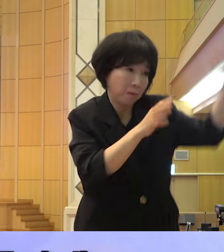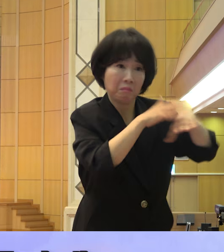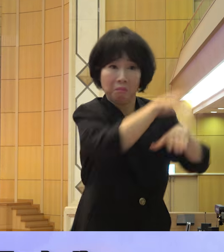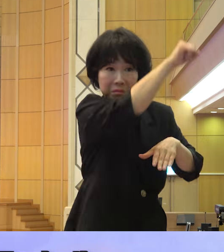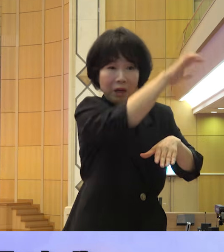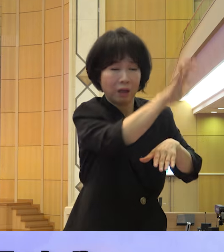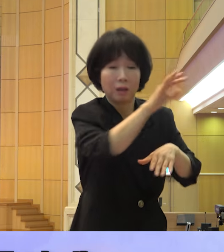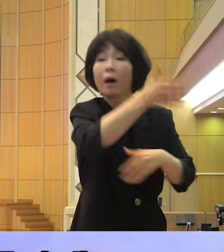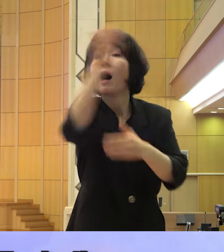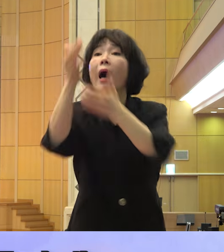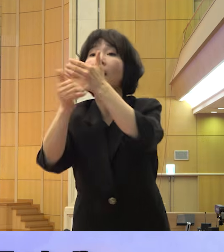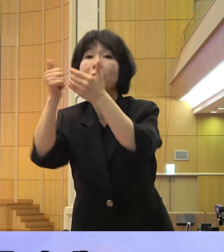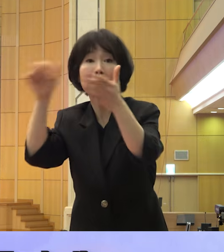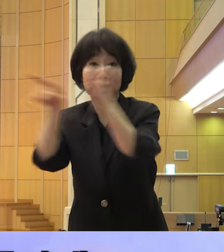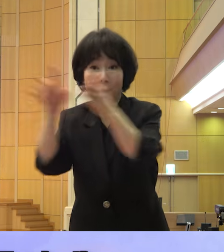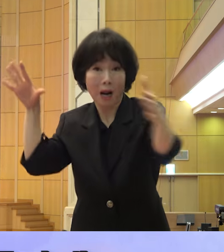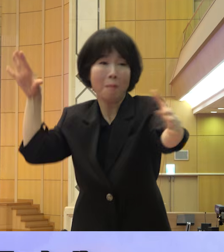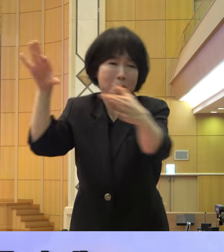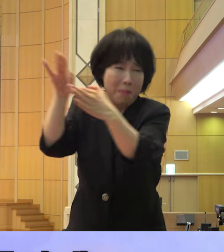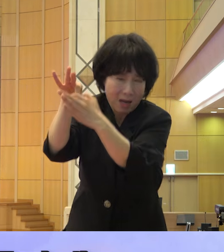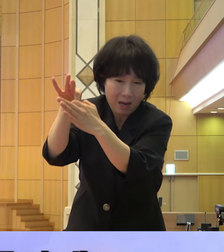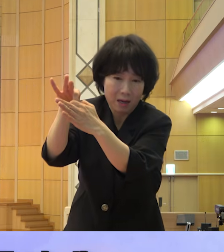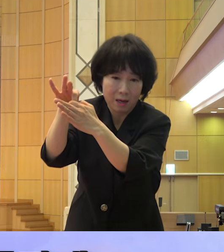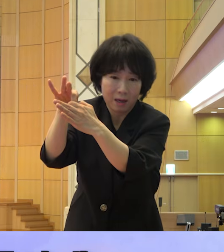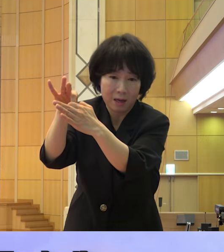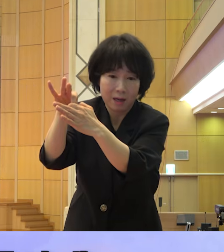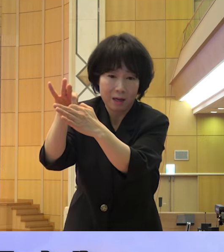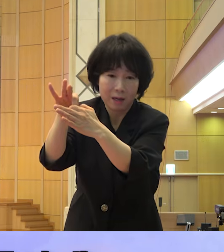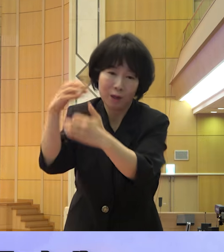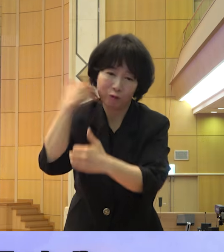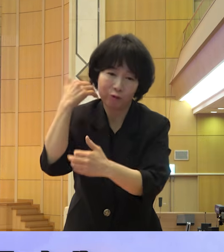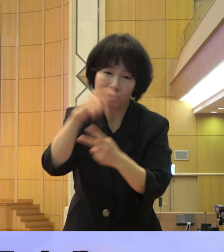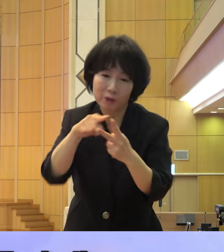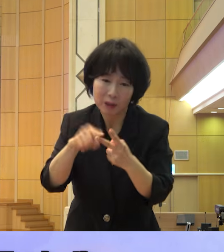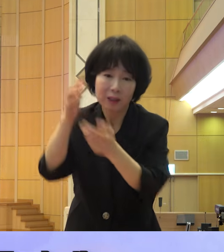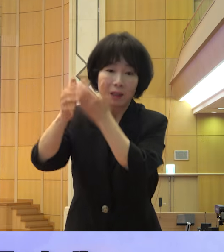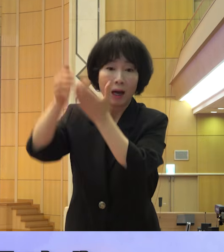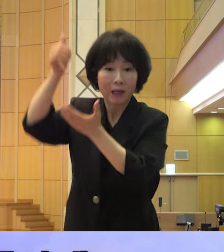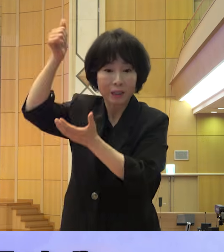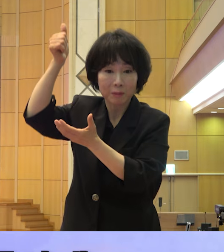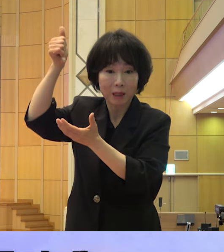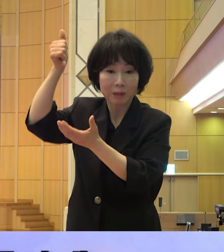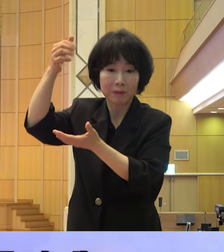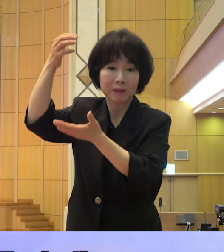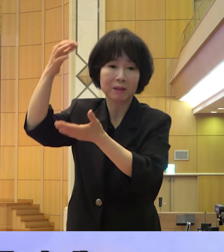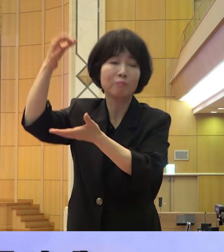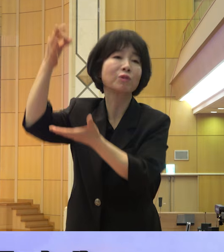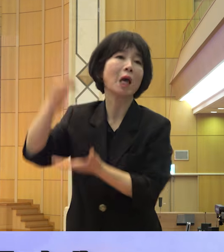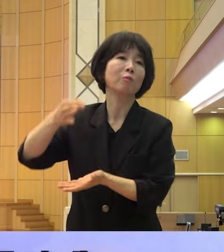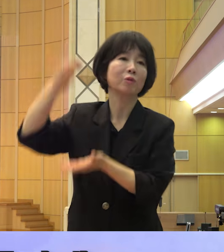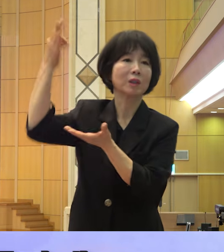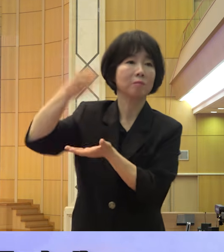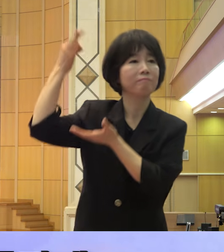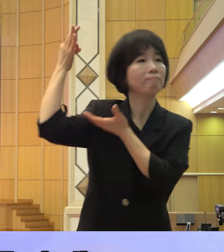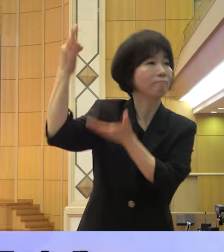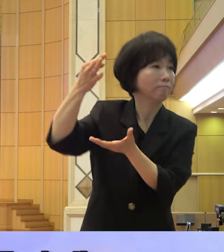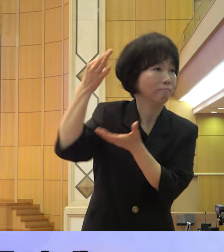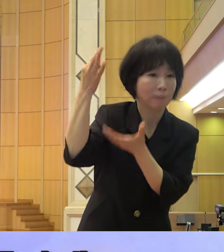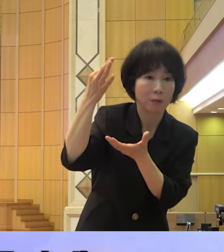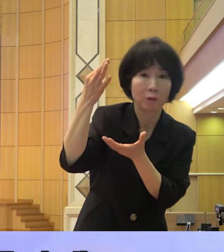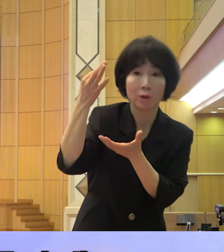주님께서 그런 복을 줄 리가 없으니까요. 또한 어떤 사람에게든지 하나님이 재물과